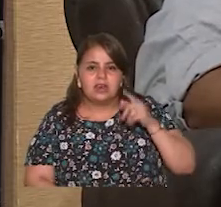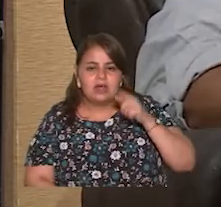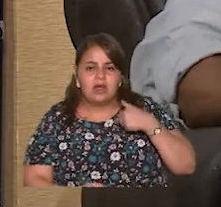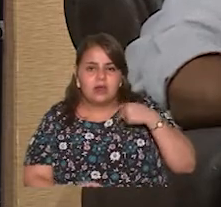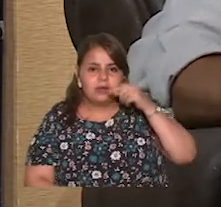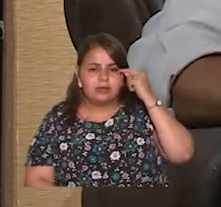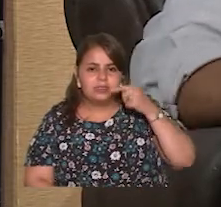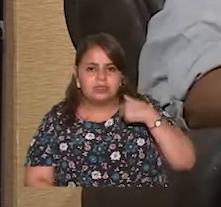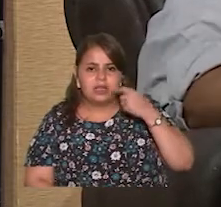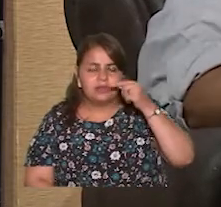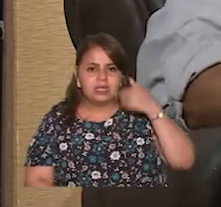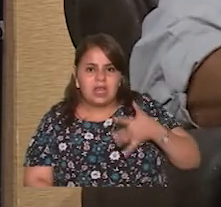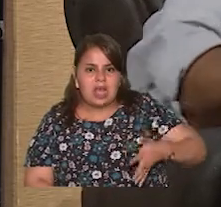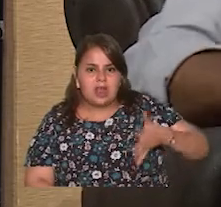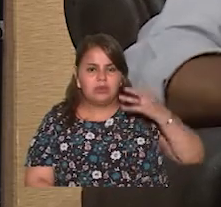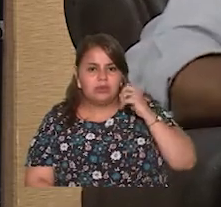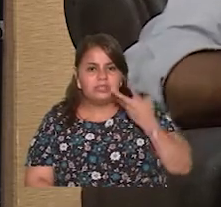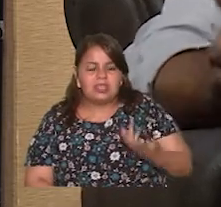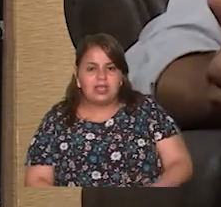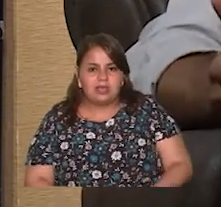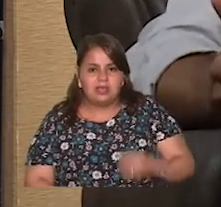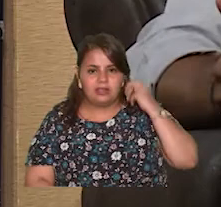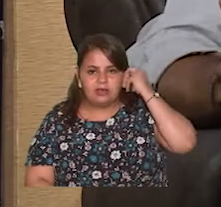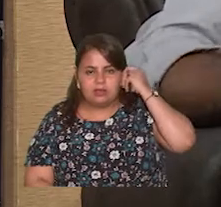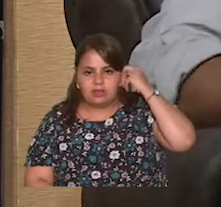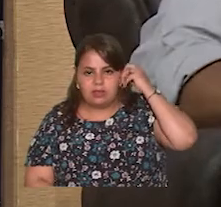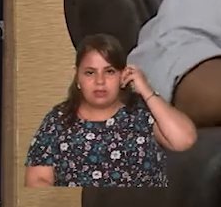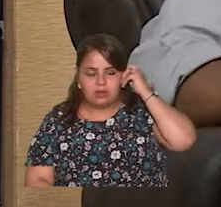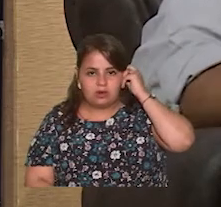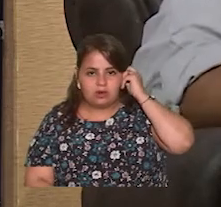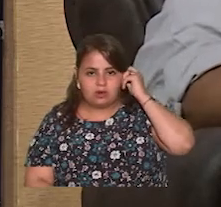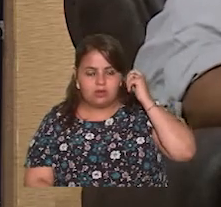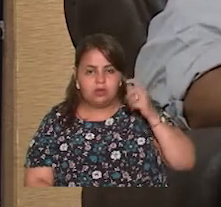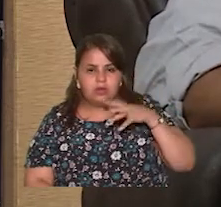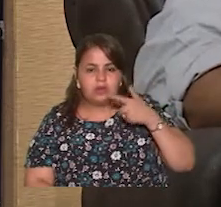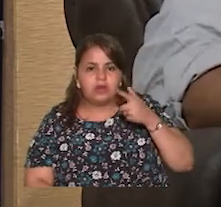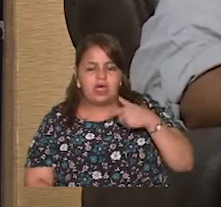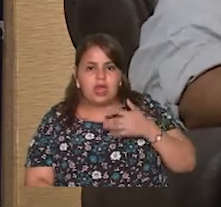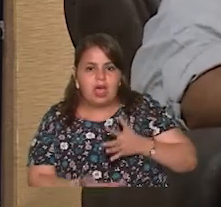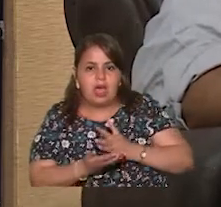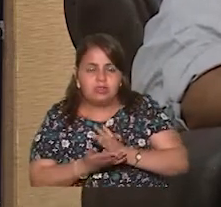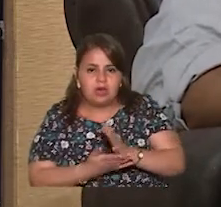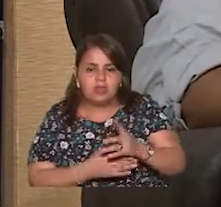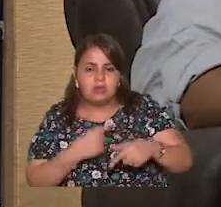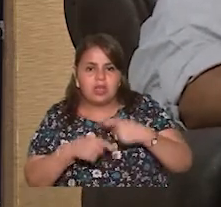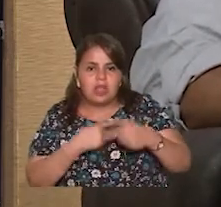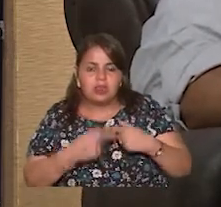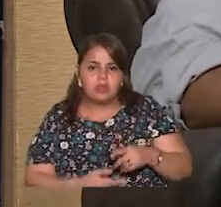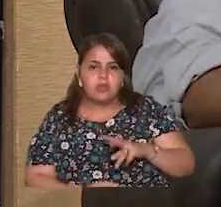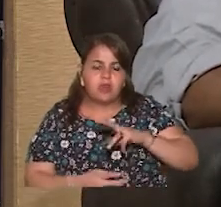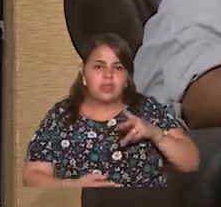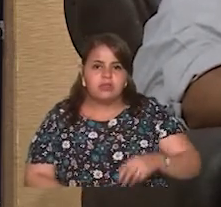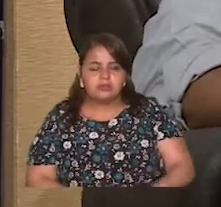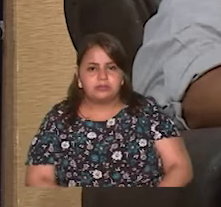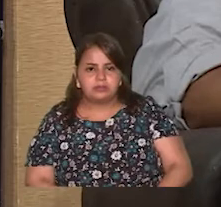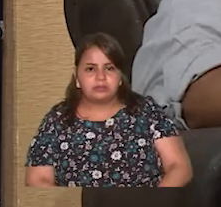دايما صح عمري ما هنمو، مفيش مجال للنمو خلاص، ما أنا دايما صح، فعمري ما هتقدم، عمري ما هتغير، عمري ما هبقى